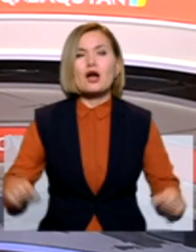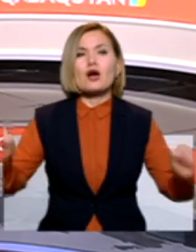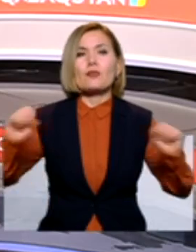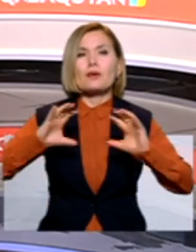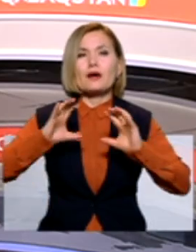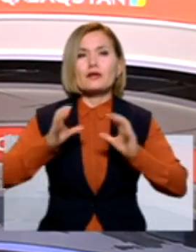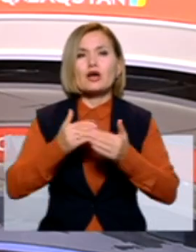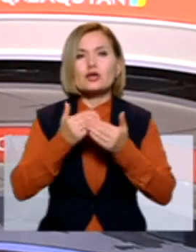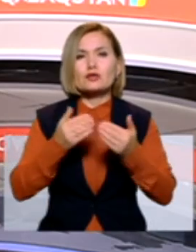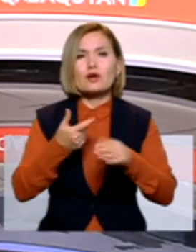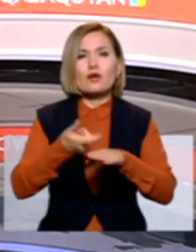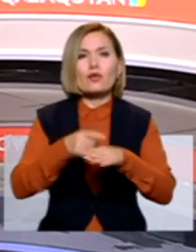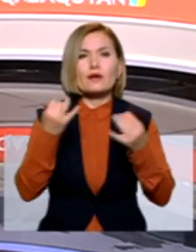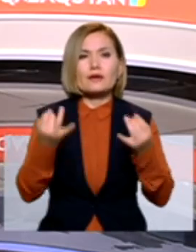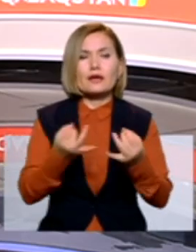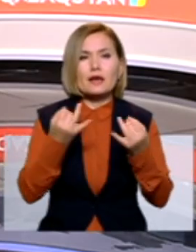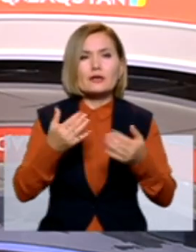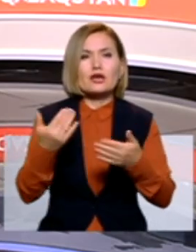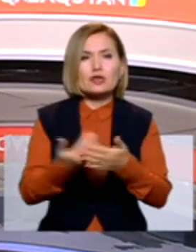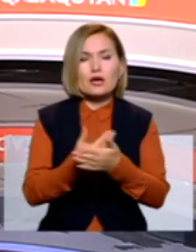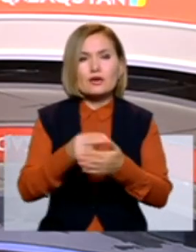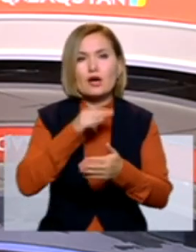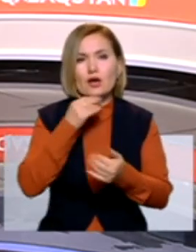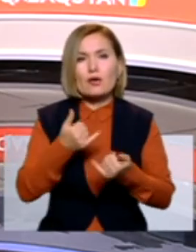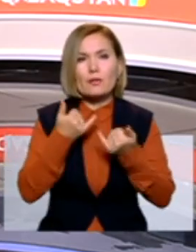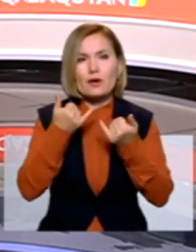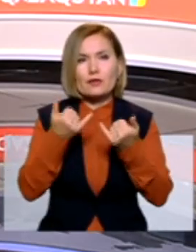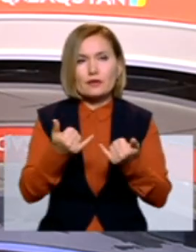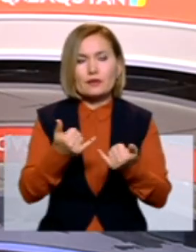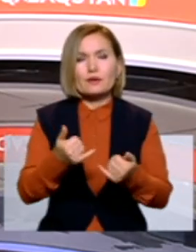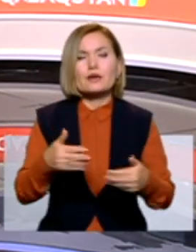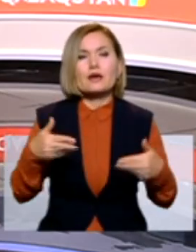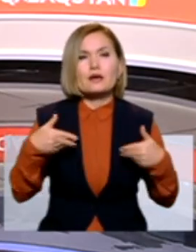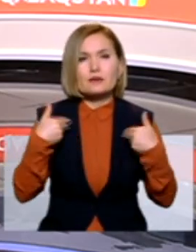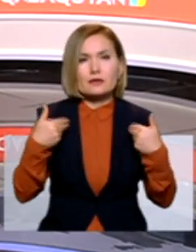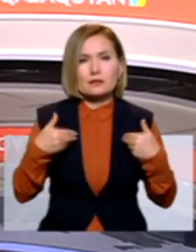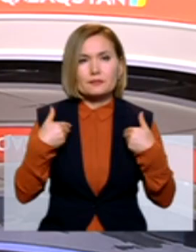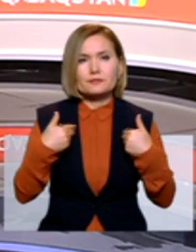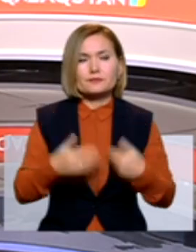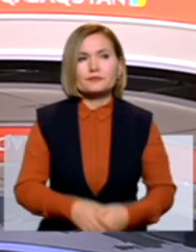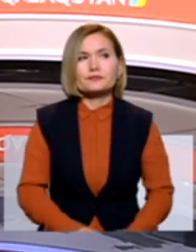Әлемдегі соңғы әрі қызықты жаңалықты назарларыңызға ұсынамыз. Студияда Асылбек Таниар,